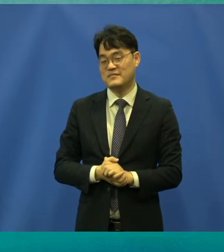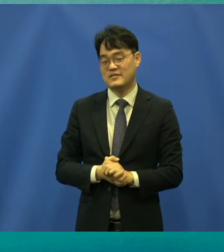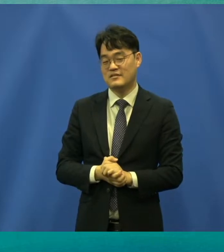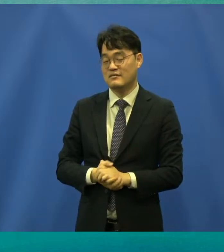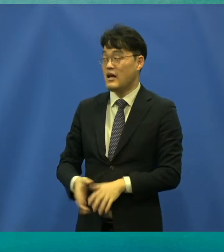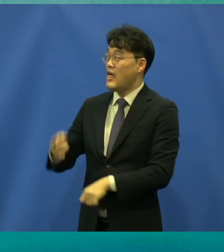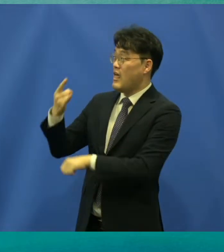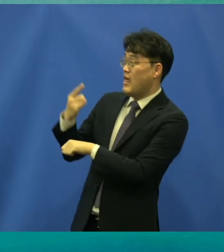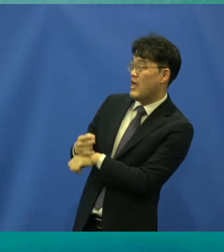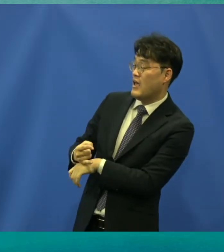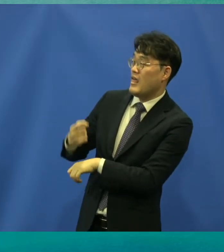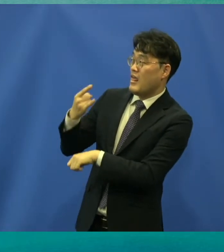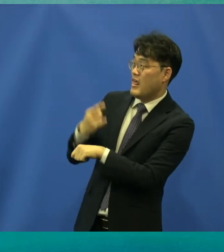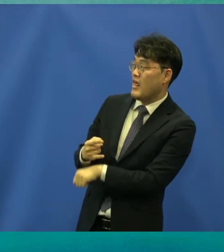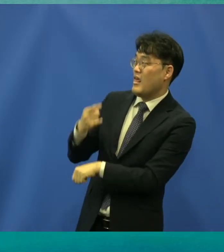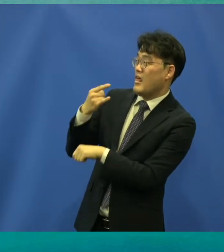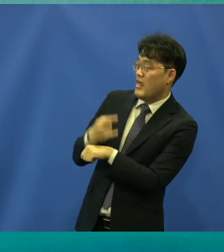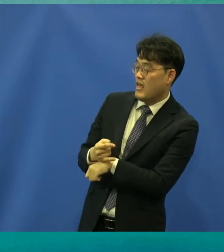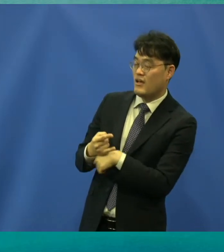그게 설교자예요.